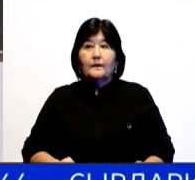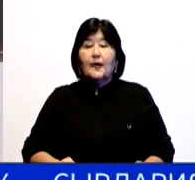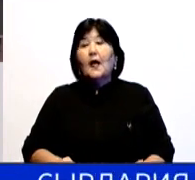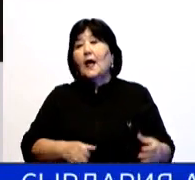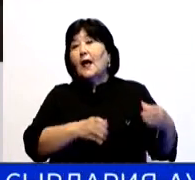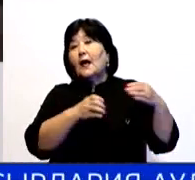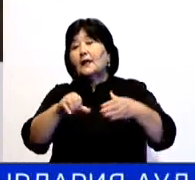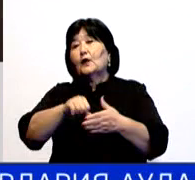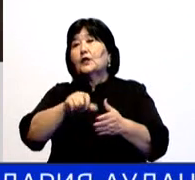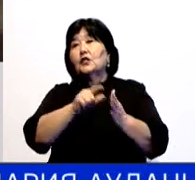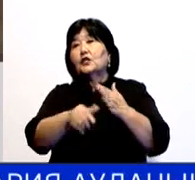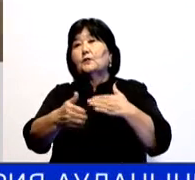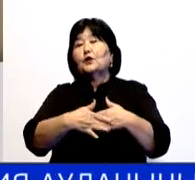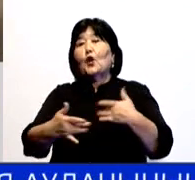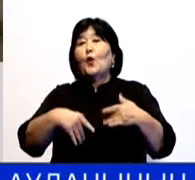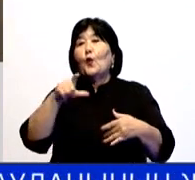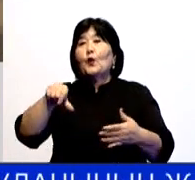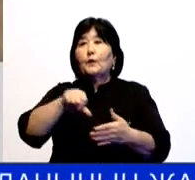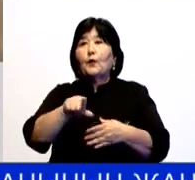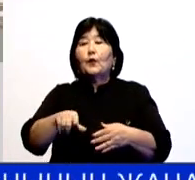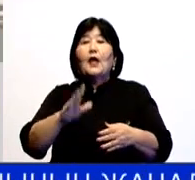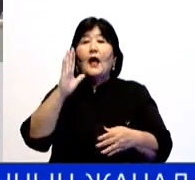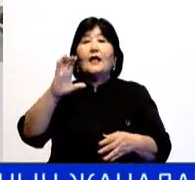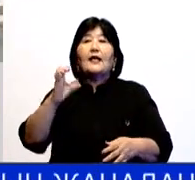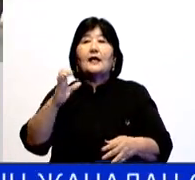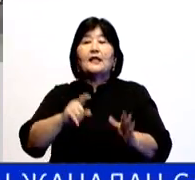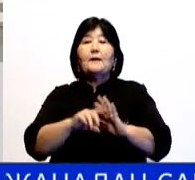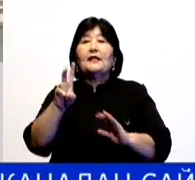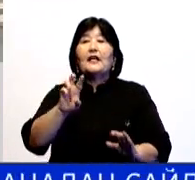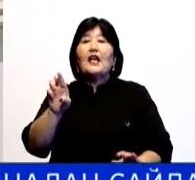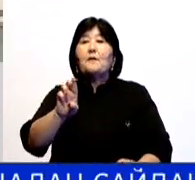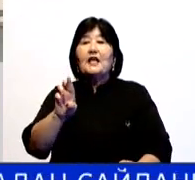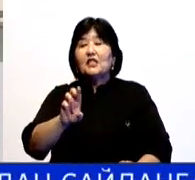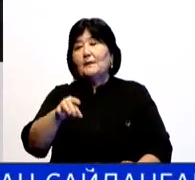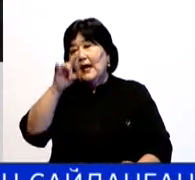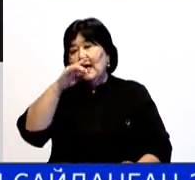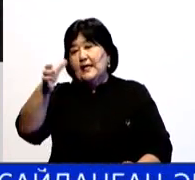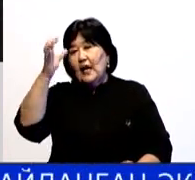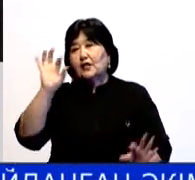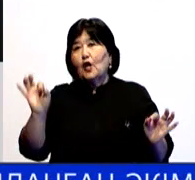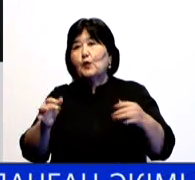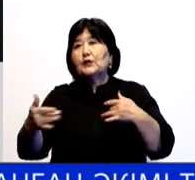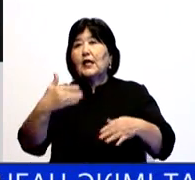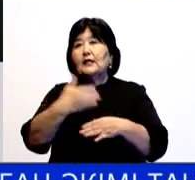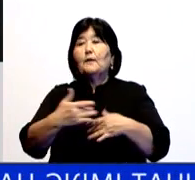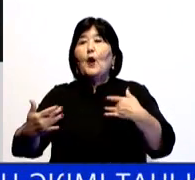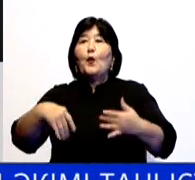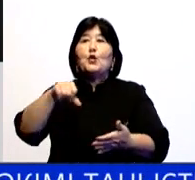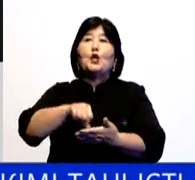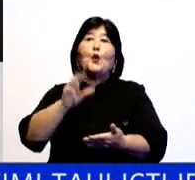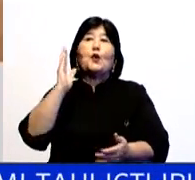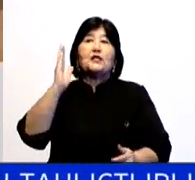Делегация құрамында 70-ке жуық өнерпаз бар, олар алдағы сәрсенбіде Нартай Бегежанов атындағы Қазақ академиялық музыкалық драма театрында өнер